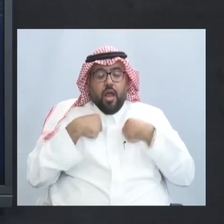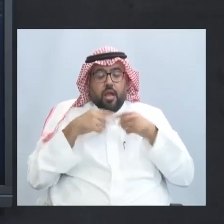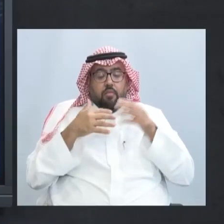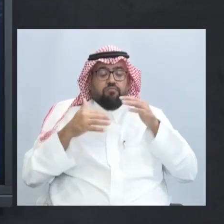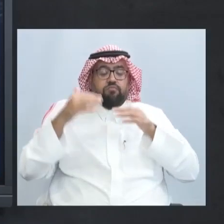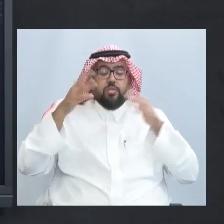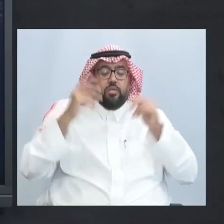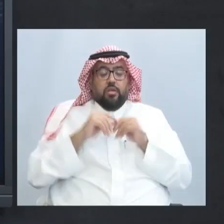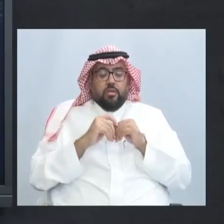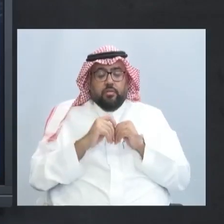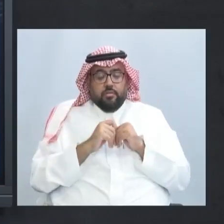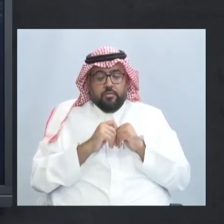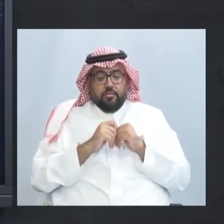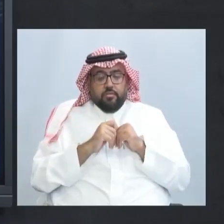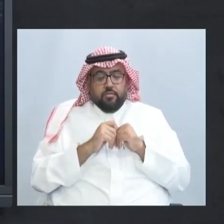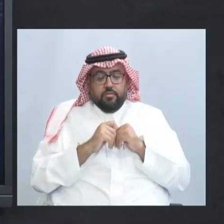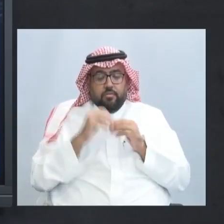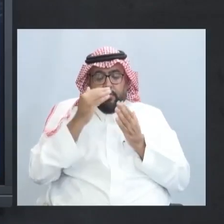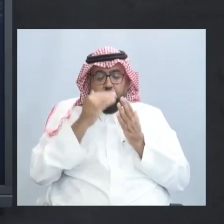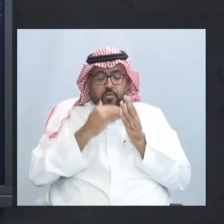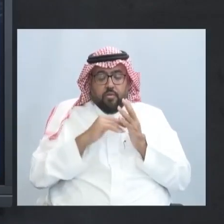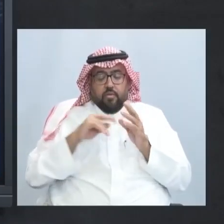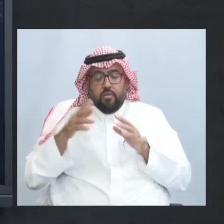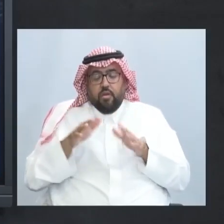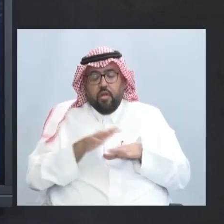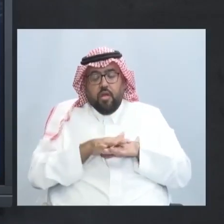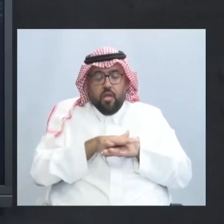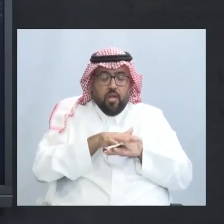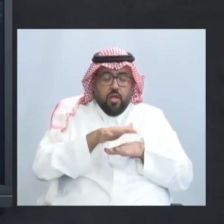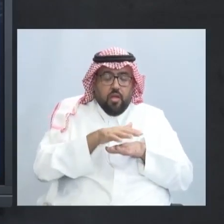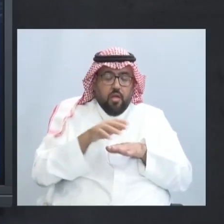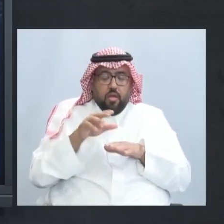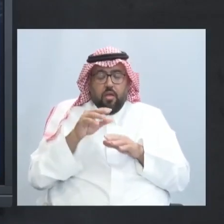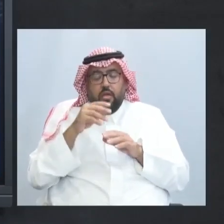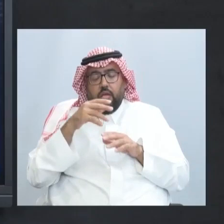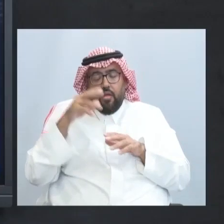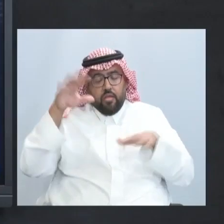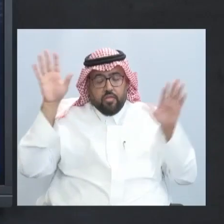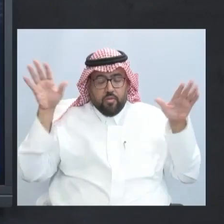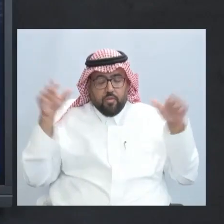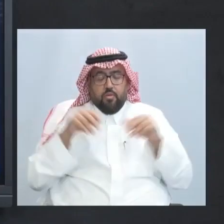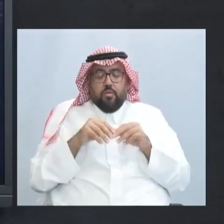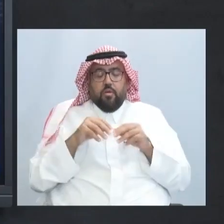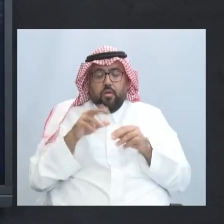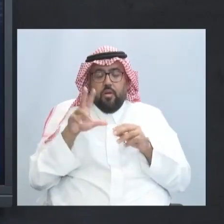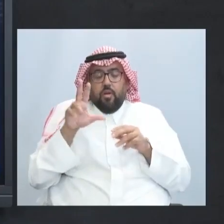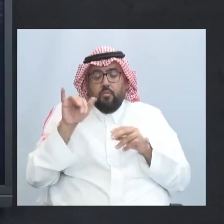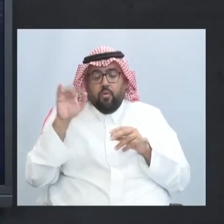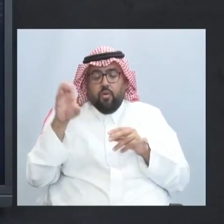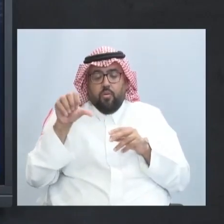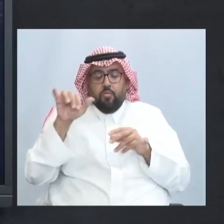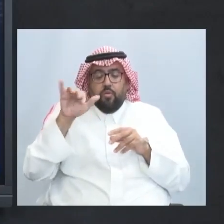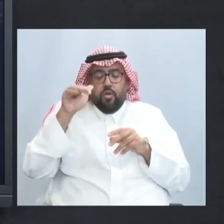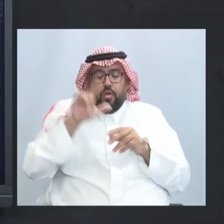عن باقي الفقر الاخرى زواحف الطيور لاحظنا حجم المخ والمخيخ اكبر في الثديات